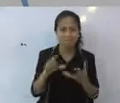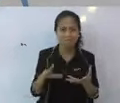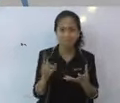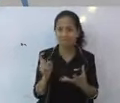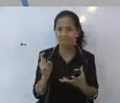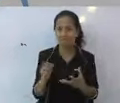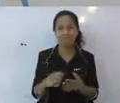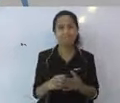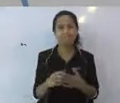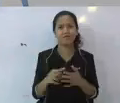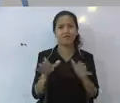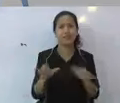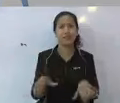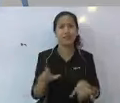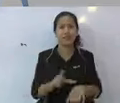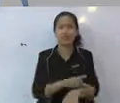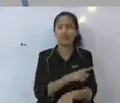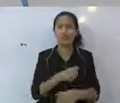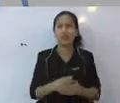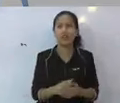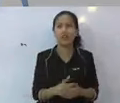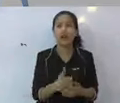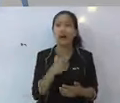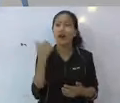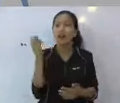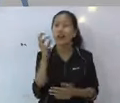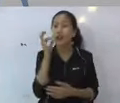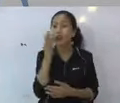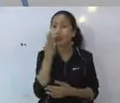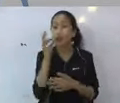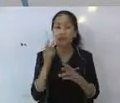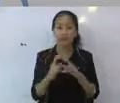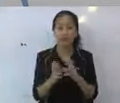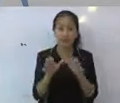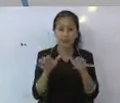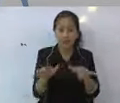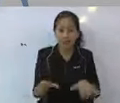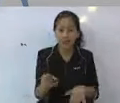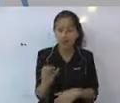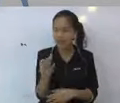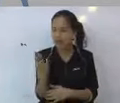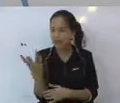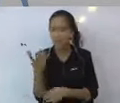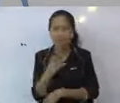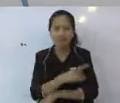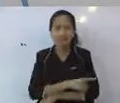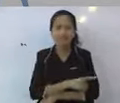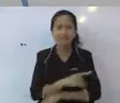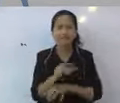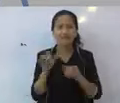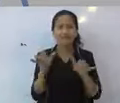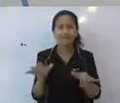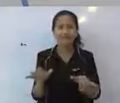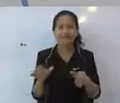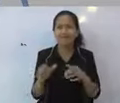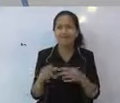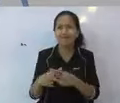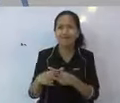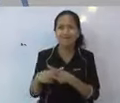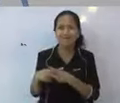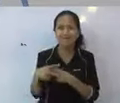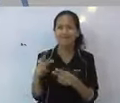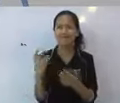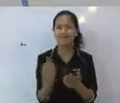mga ibang mga prutas natin dyan, kahit mag-stay na mga ilang araw, fresh pa din. Yes. Kamatis.